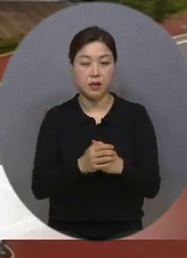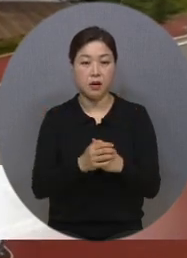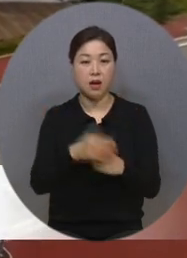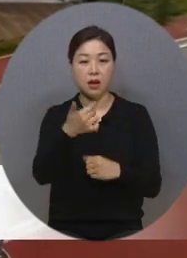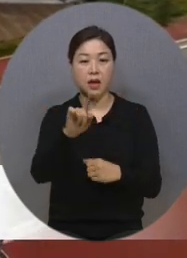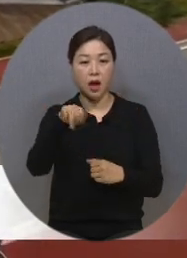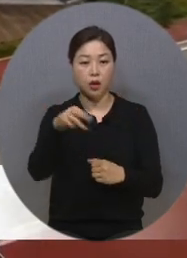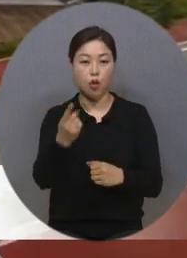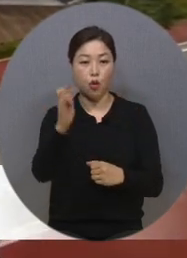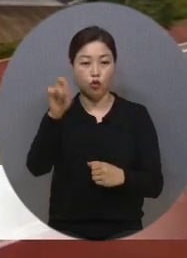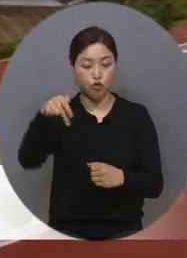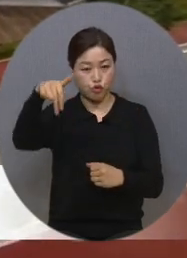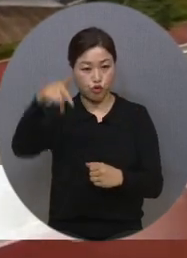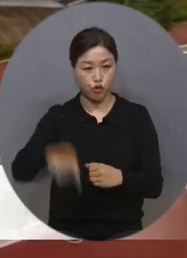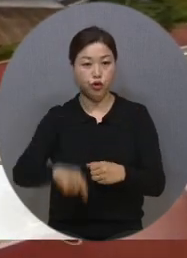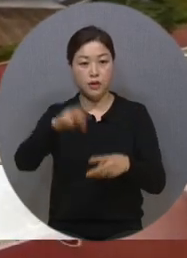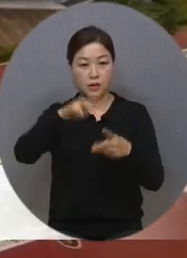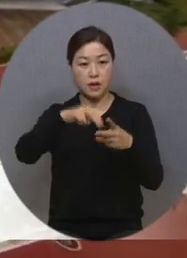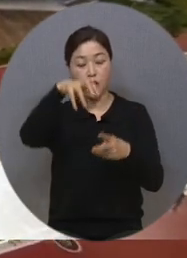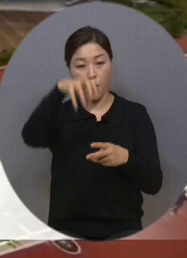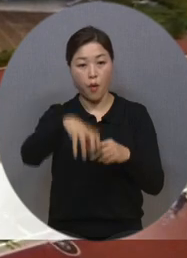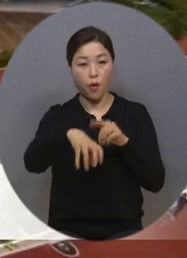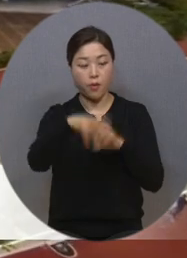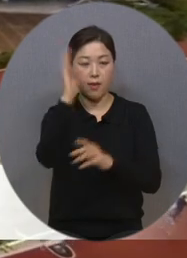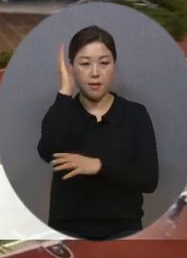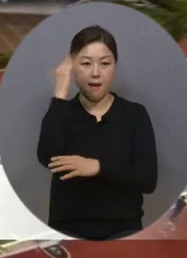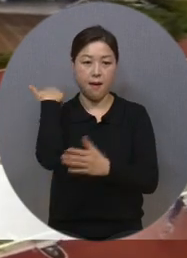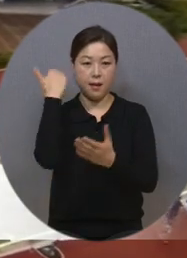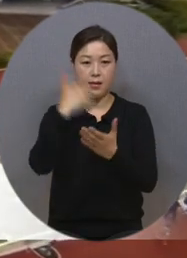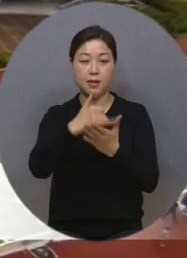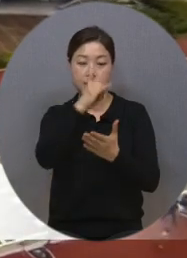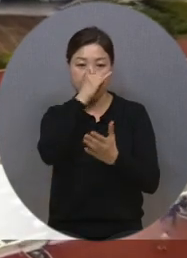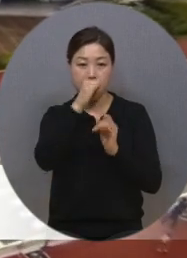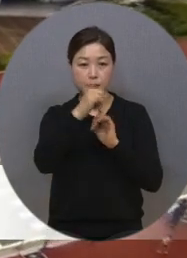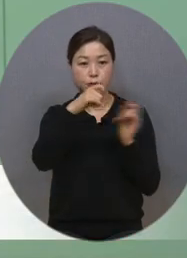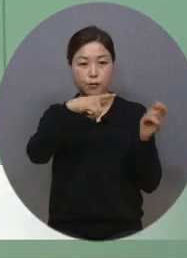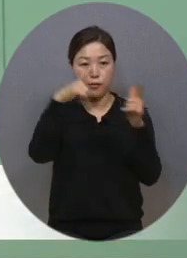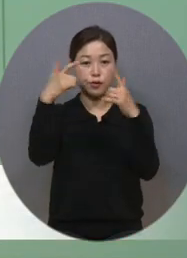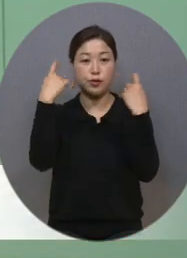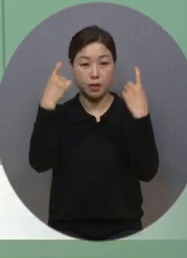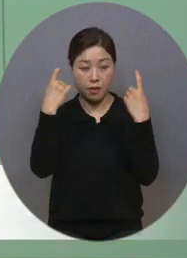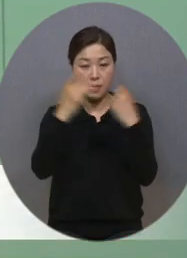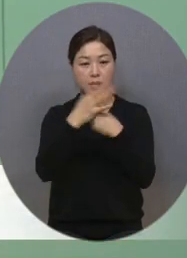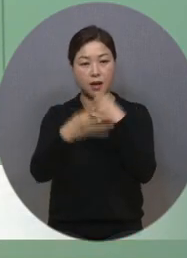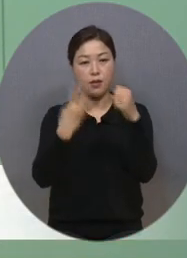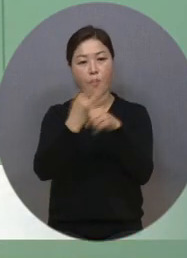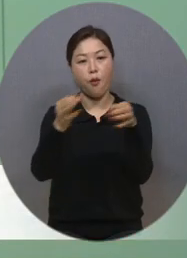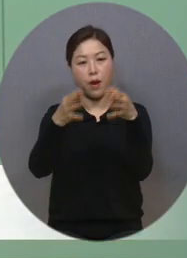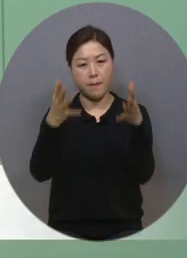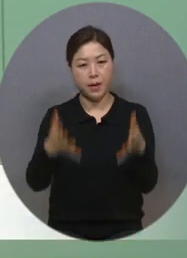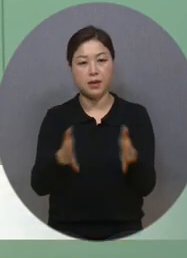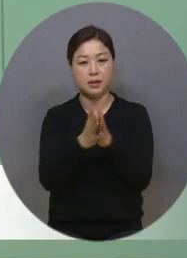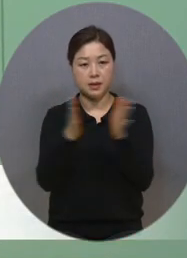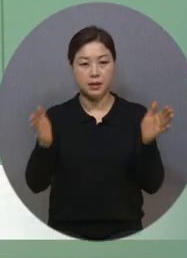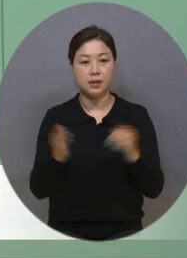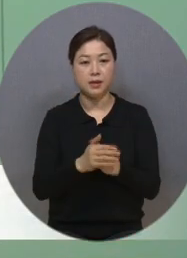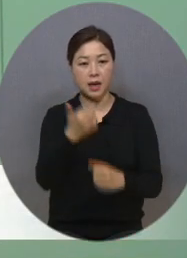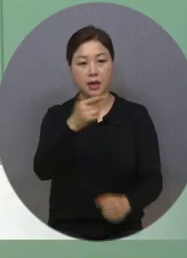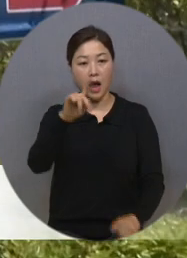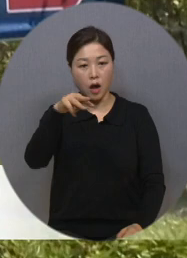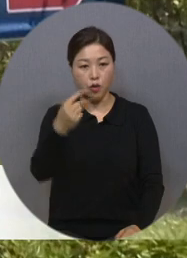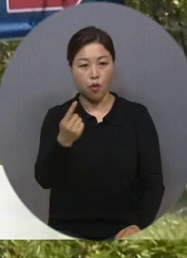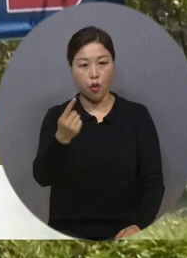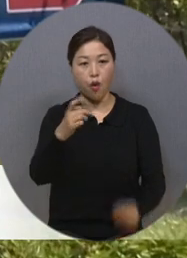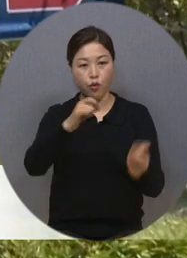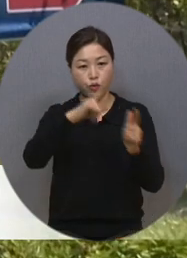우주가 스토리가 쏟아지는 우주여행을 주제로 4년 만에 개최됩니다. 이번 우주항공축제는 나로우주센터 발사 현장